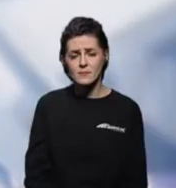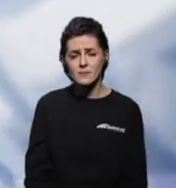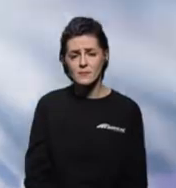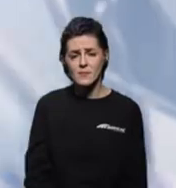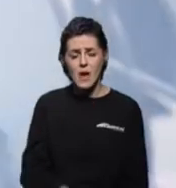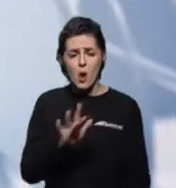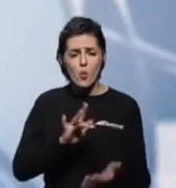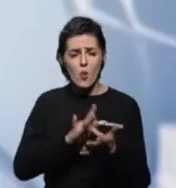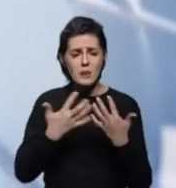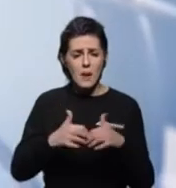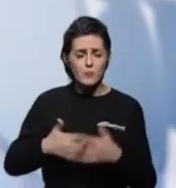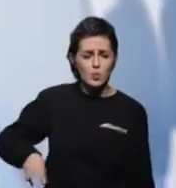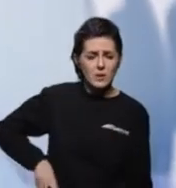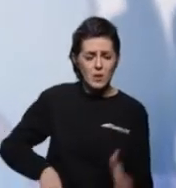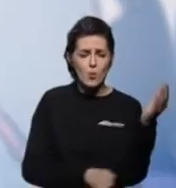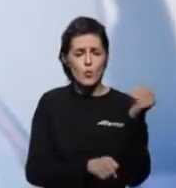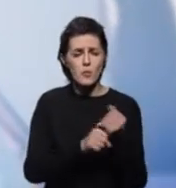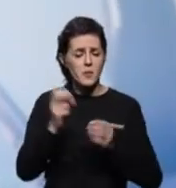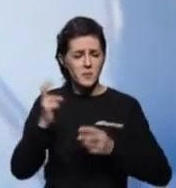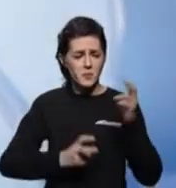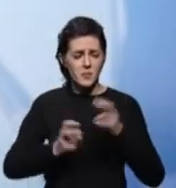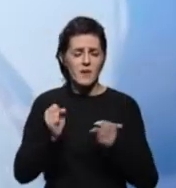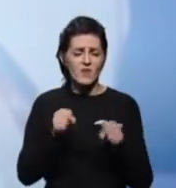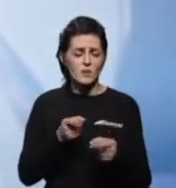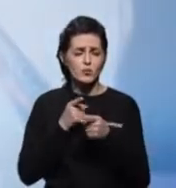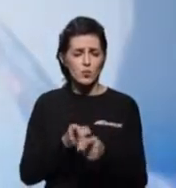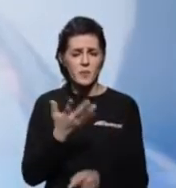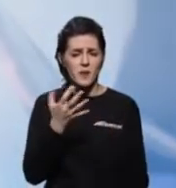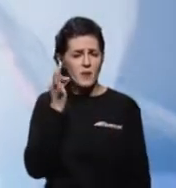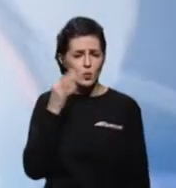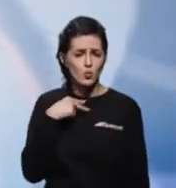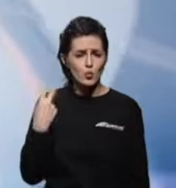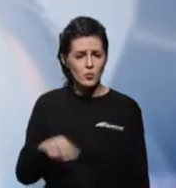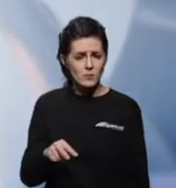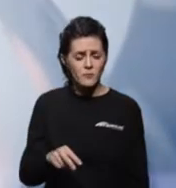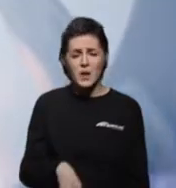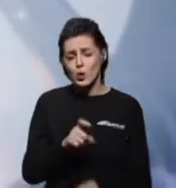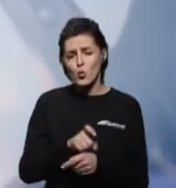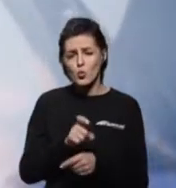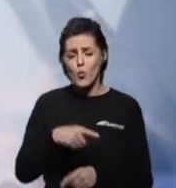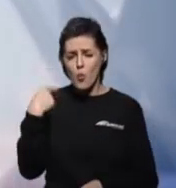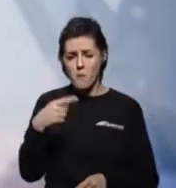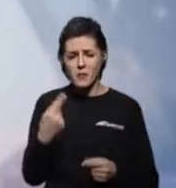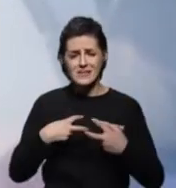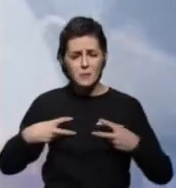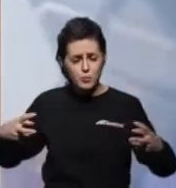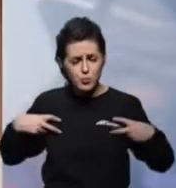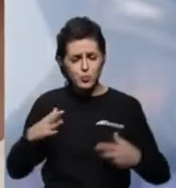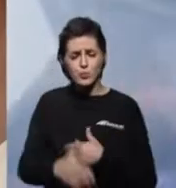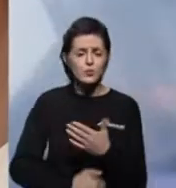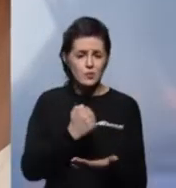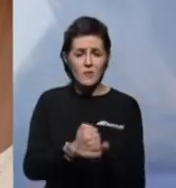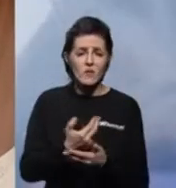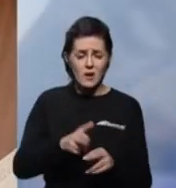А у Краматорську директору комунального підприємства загрожує до 5 років за ґратами. Донецька обласна прокуратура встановила,